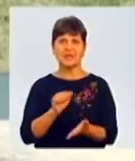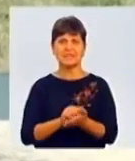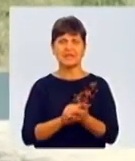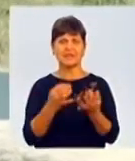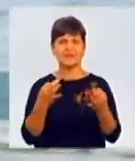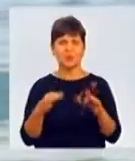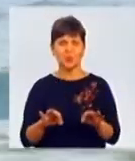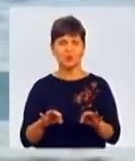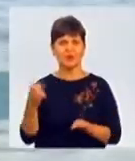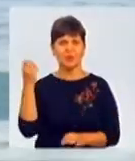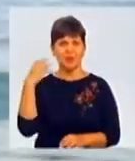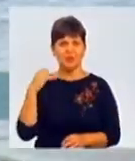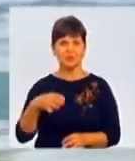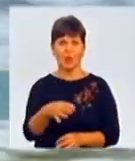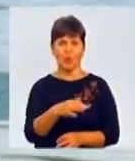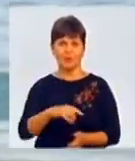та міста.